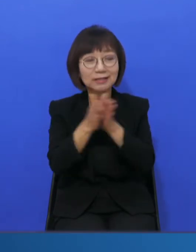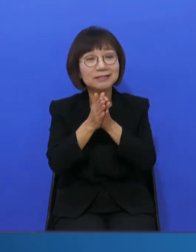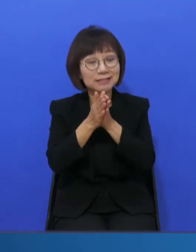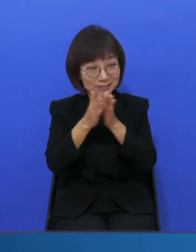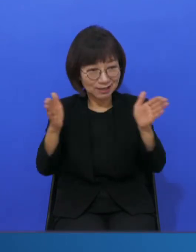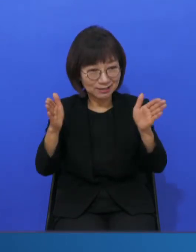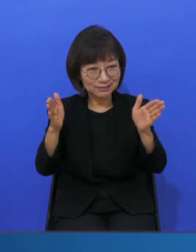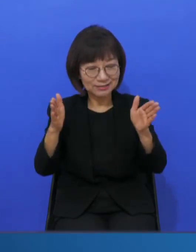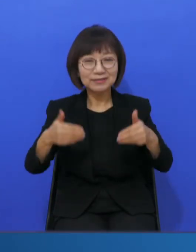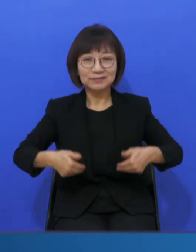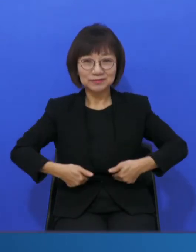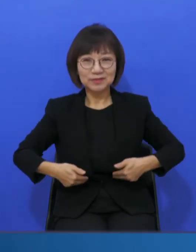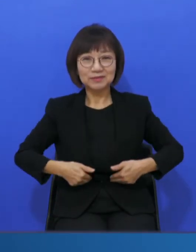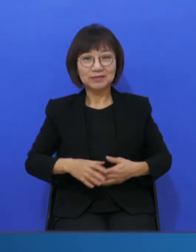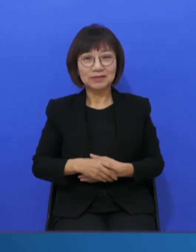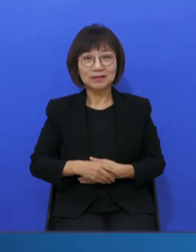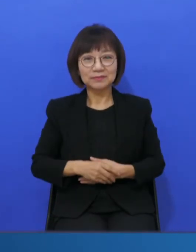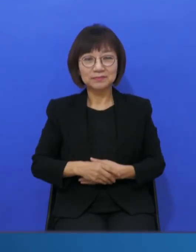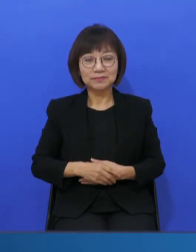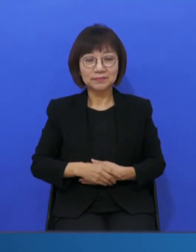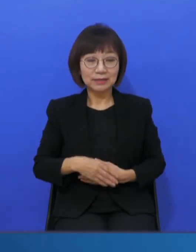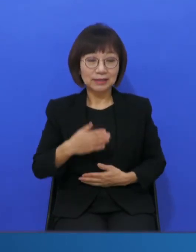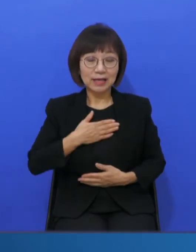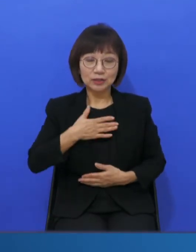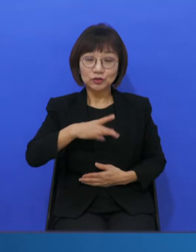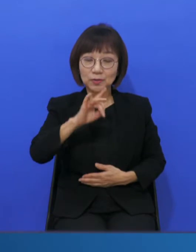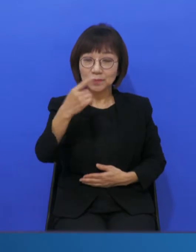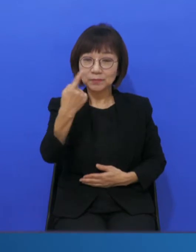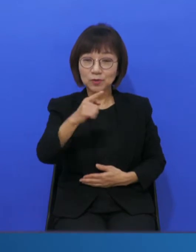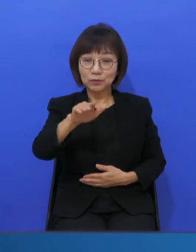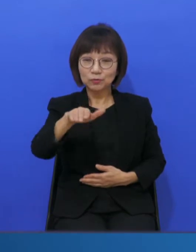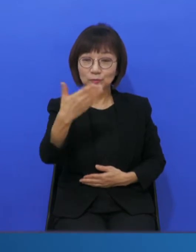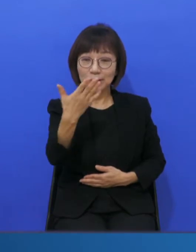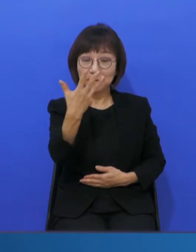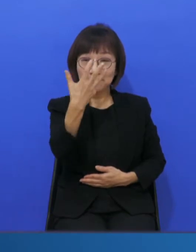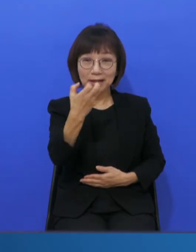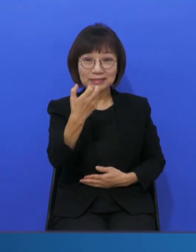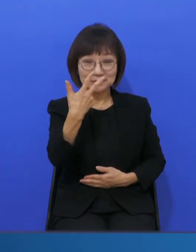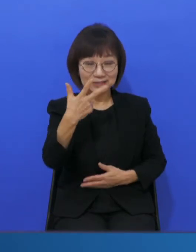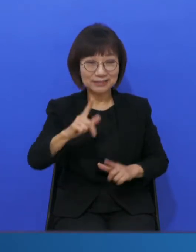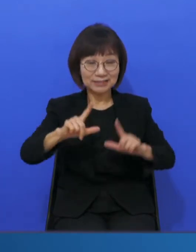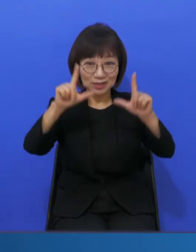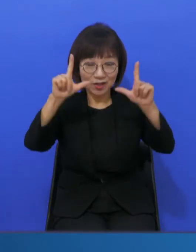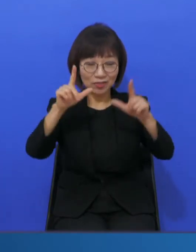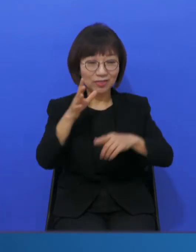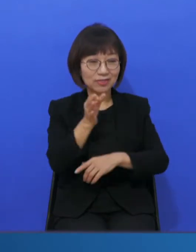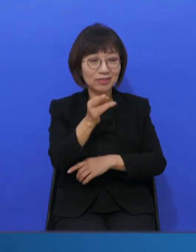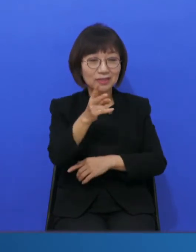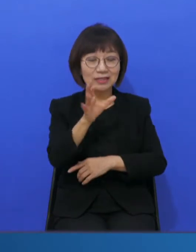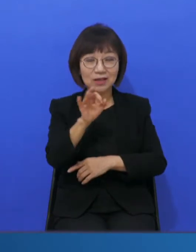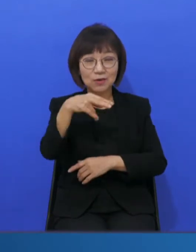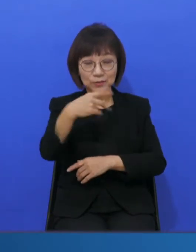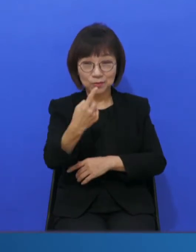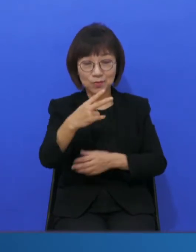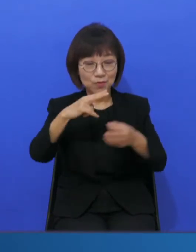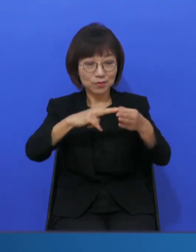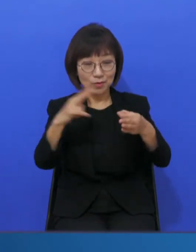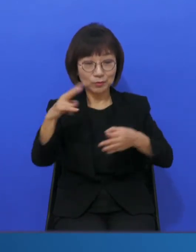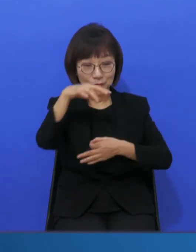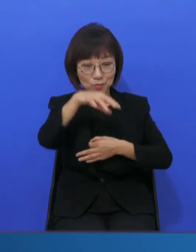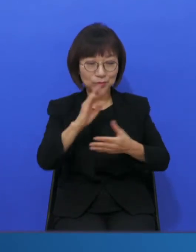is start anew incorrectly. 87년도 영도에 들어올 때는 아무것도 우리는 없었습니다. When we first came to Yeongdo